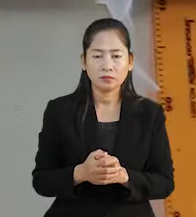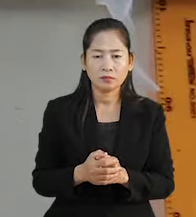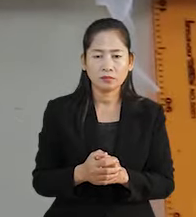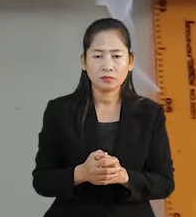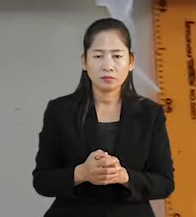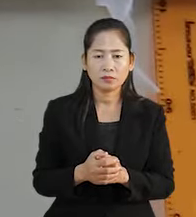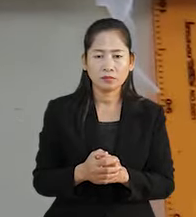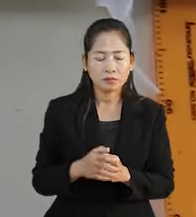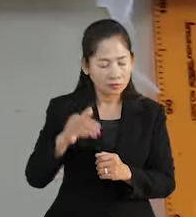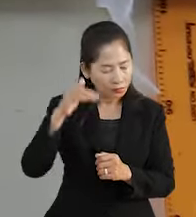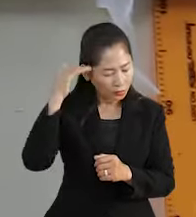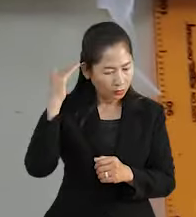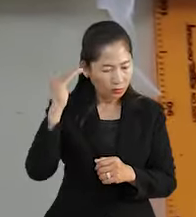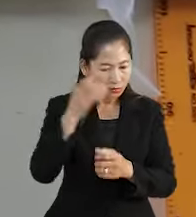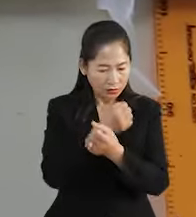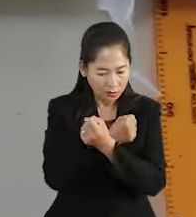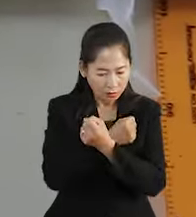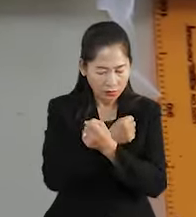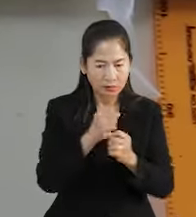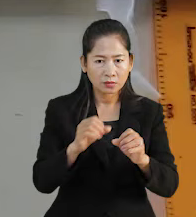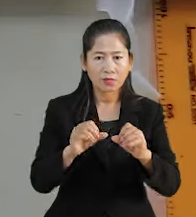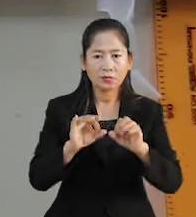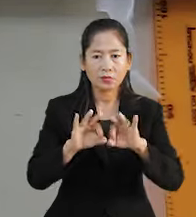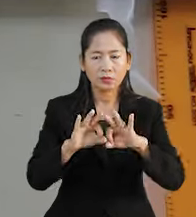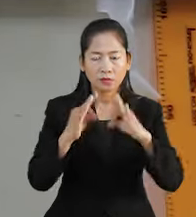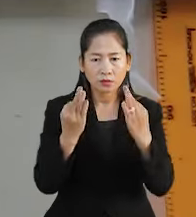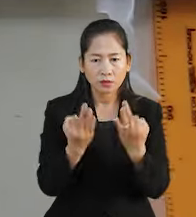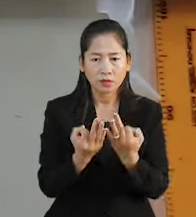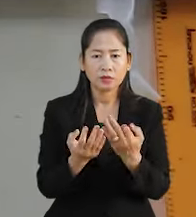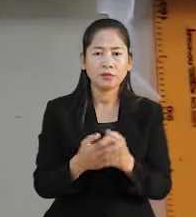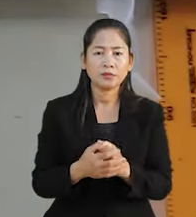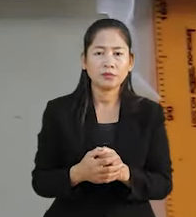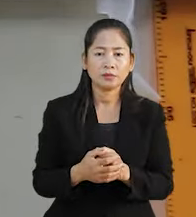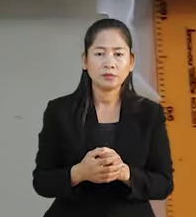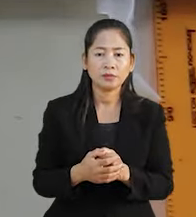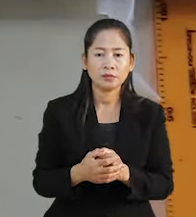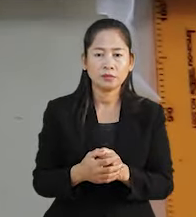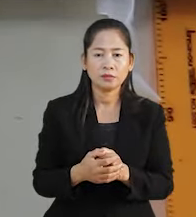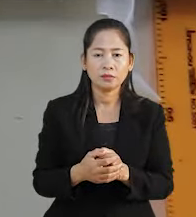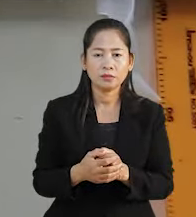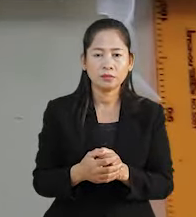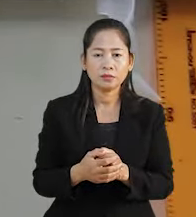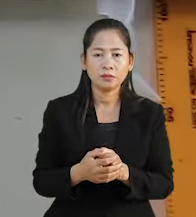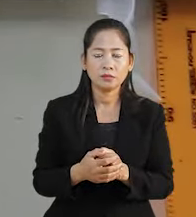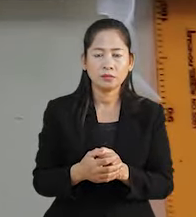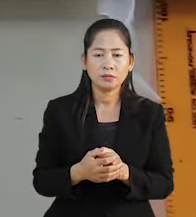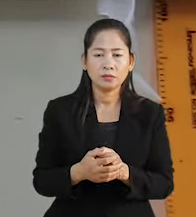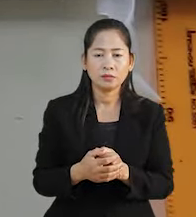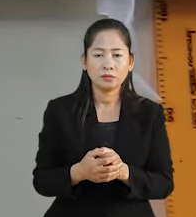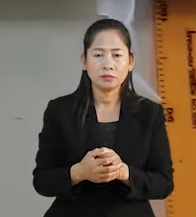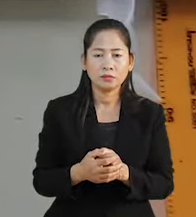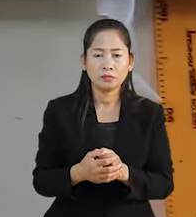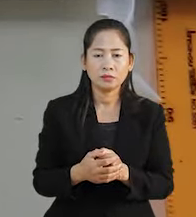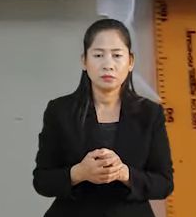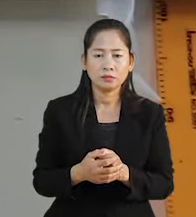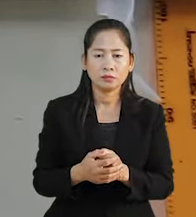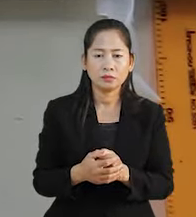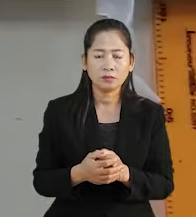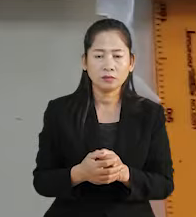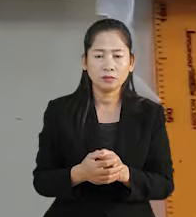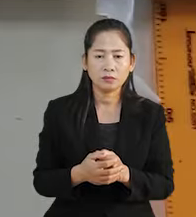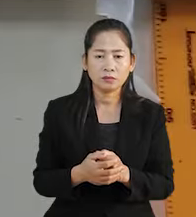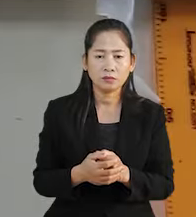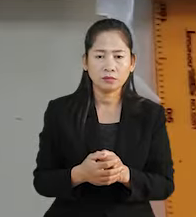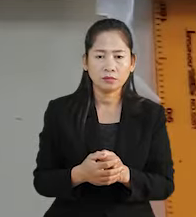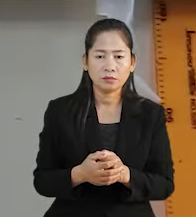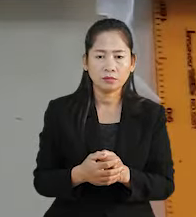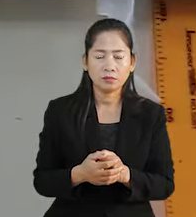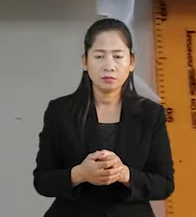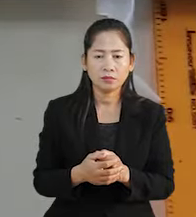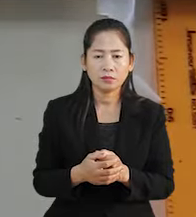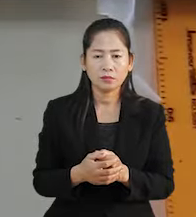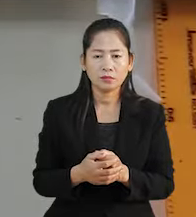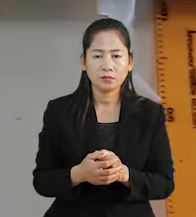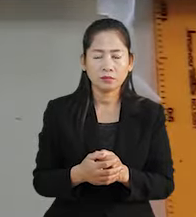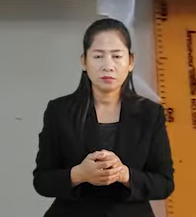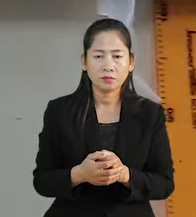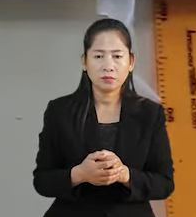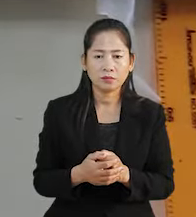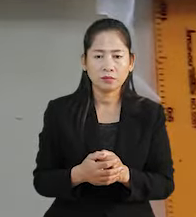ឡាញ់ក្រុម